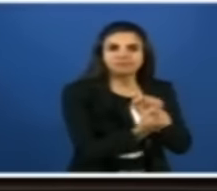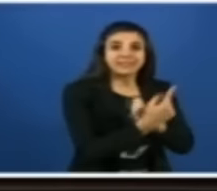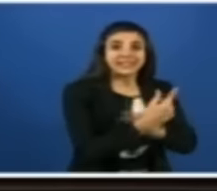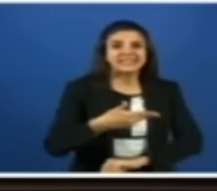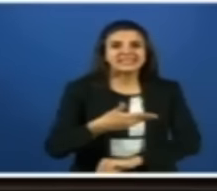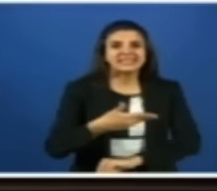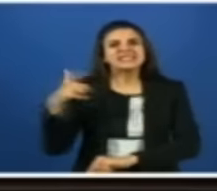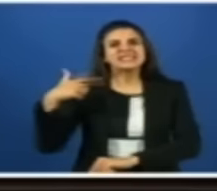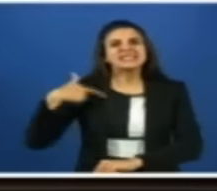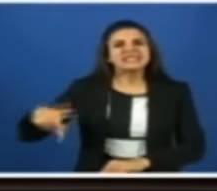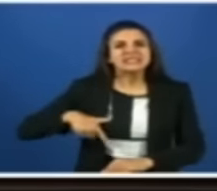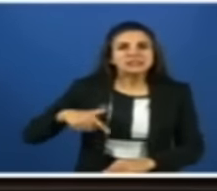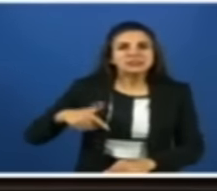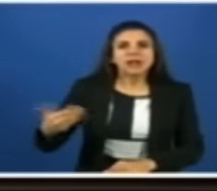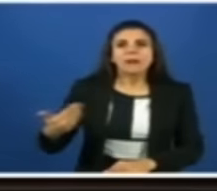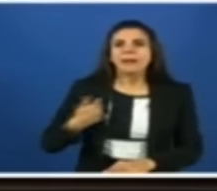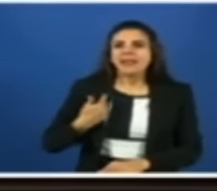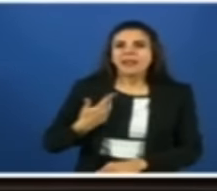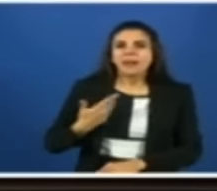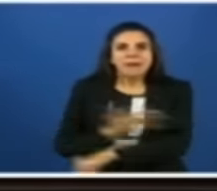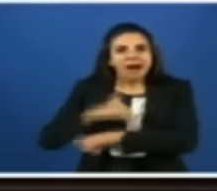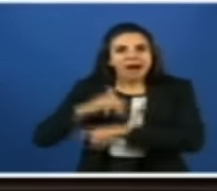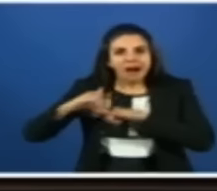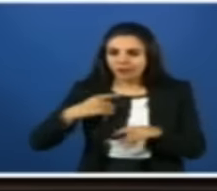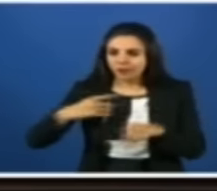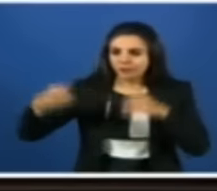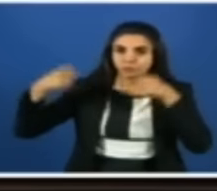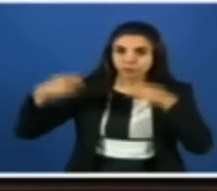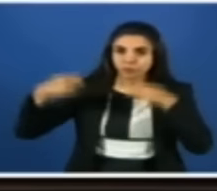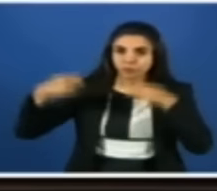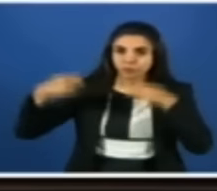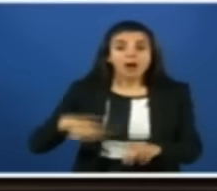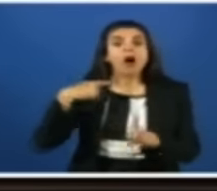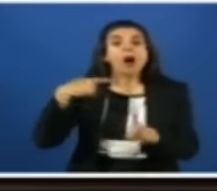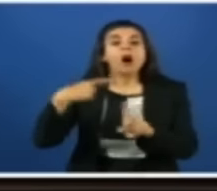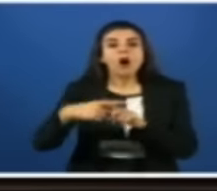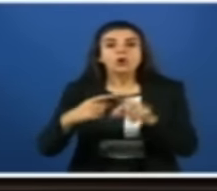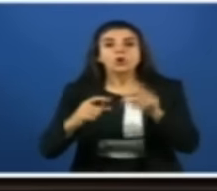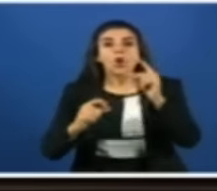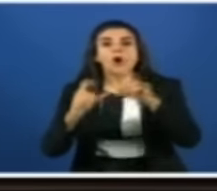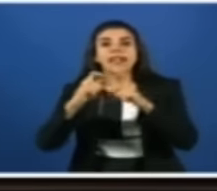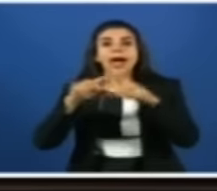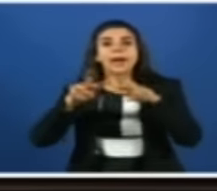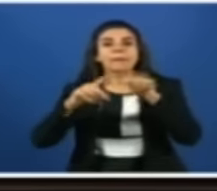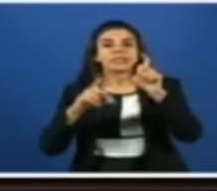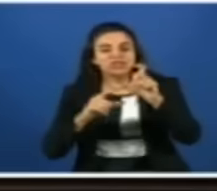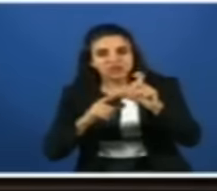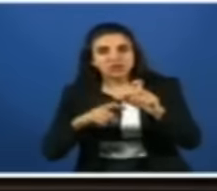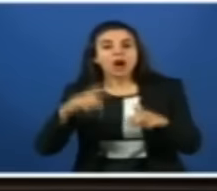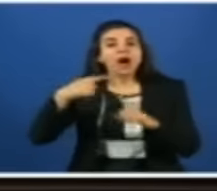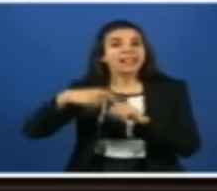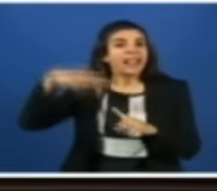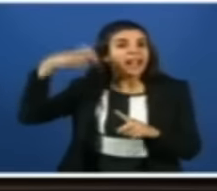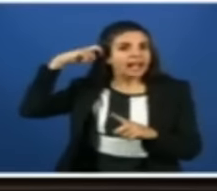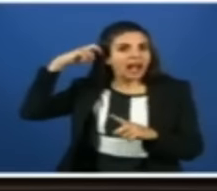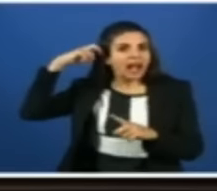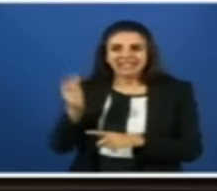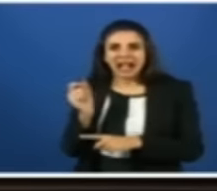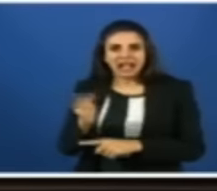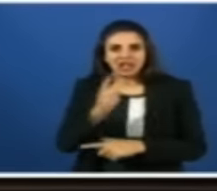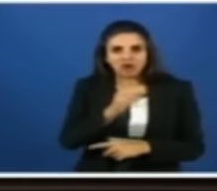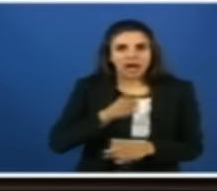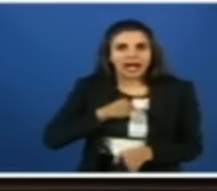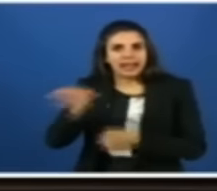İzmirli hemşerilerimizle bir araya geldik. Ayrıca Ödemiş ve Kiraz ilçelerini de ziyaret